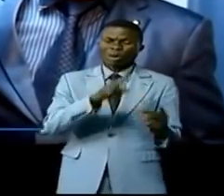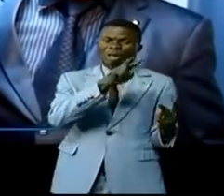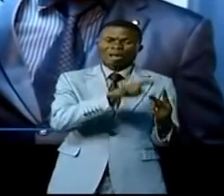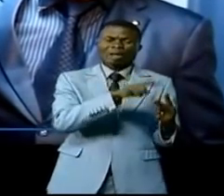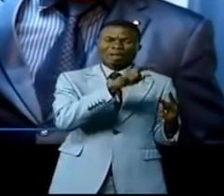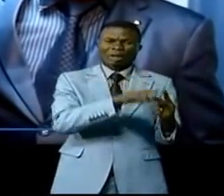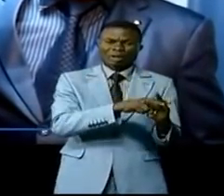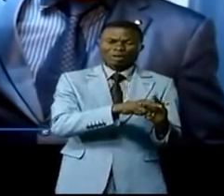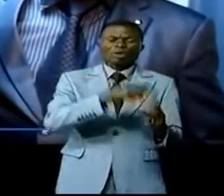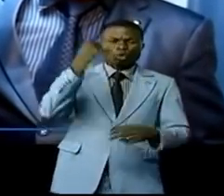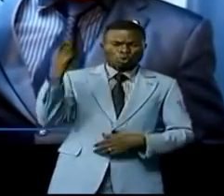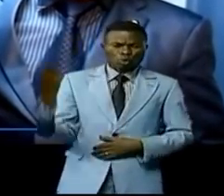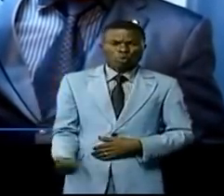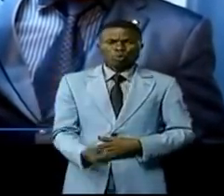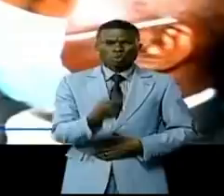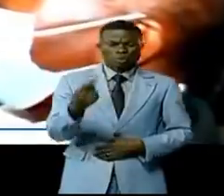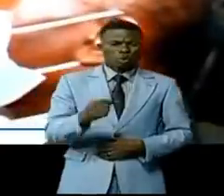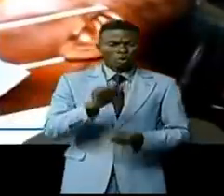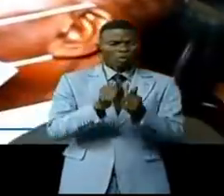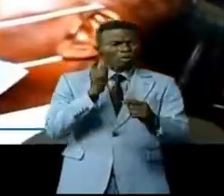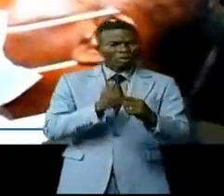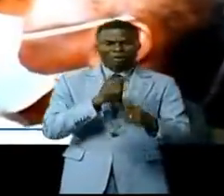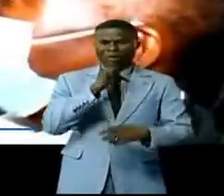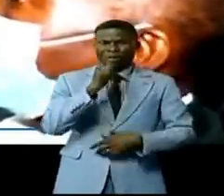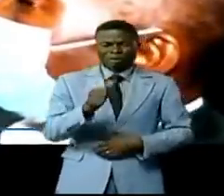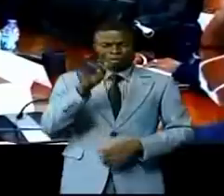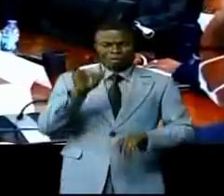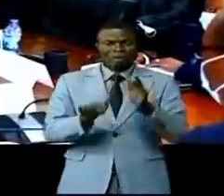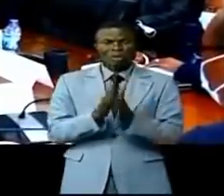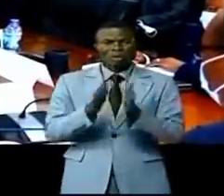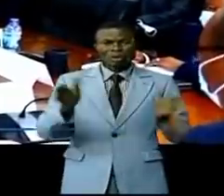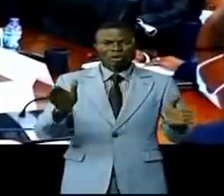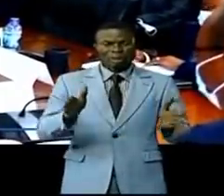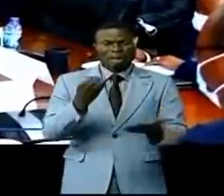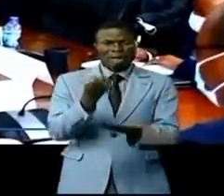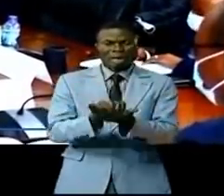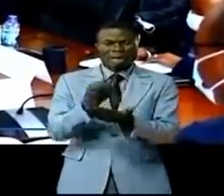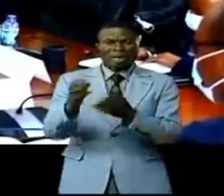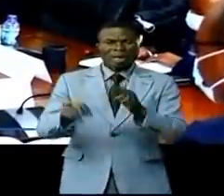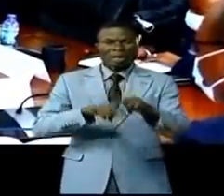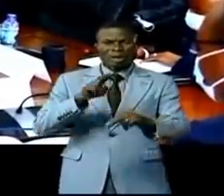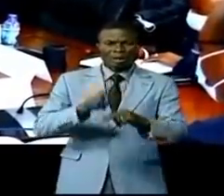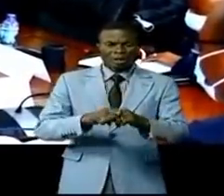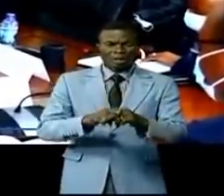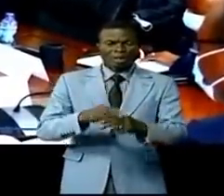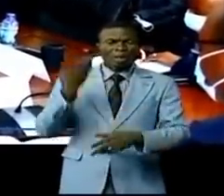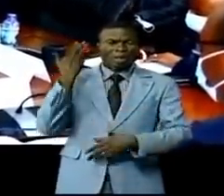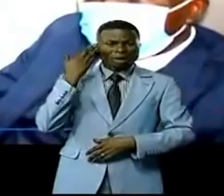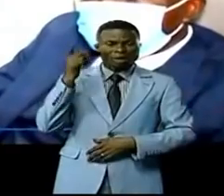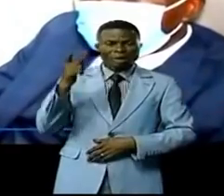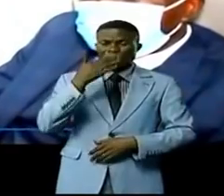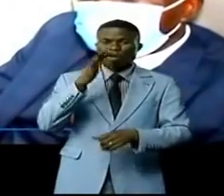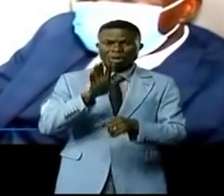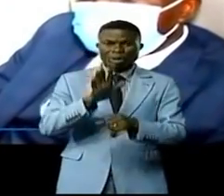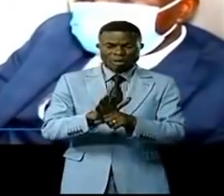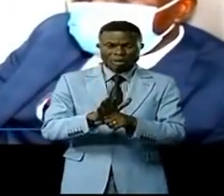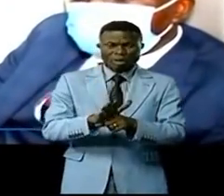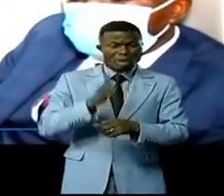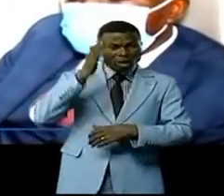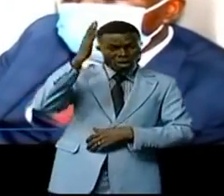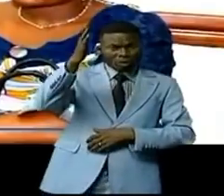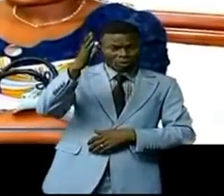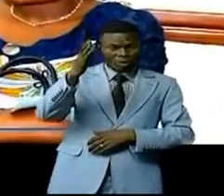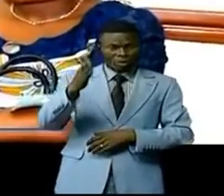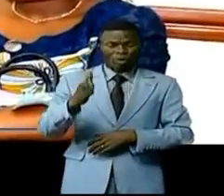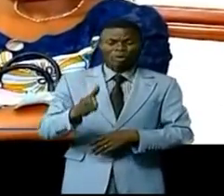approvisionnement régulier et sans difficulté. Le secrétaire général à l'économie nationale, Célestin Tuité, rassure qu'il n'y aura pas de